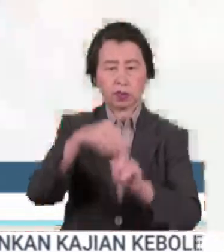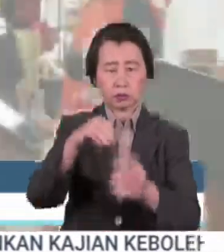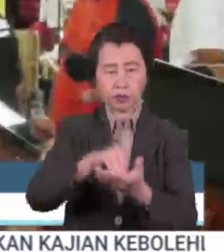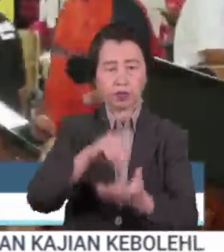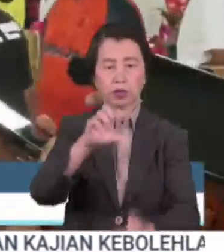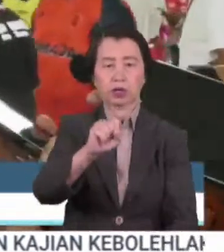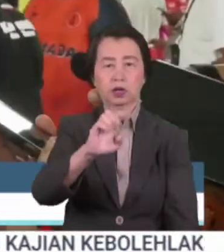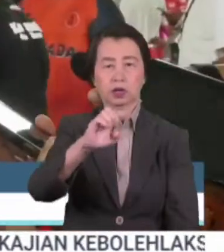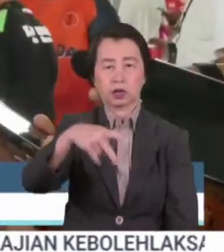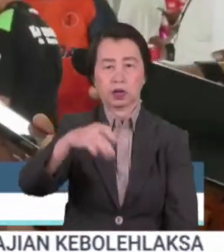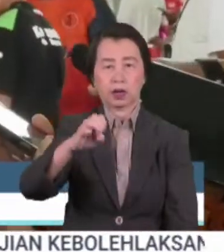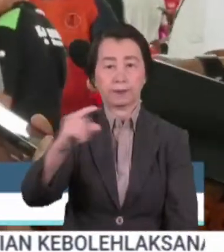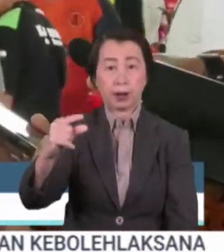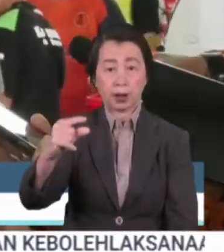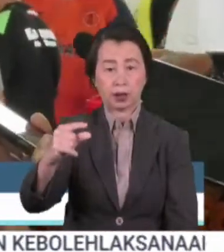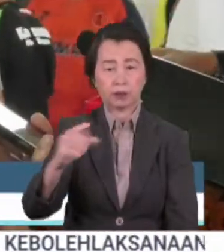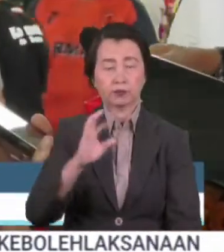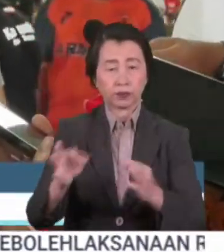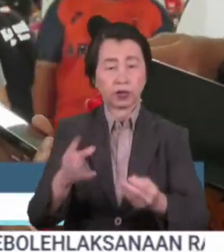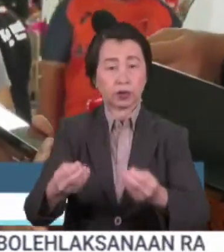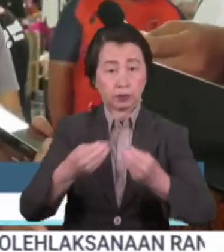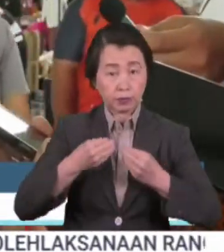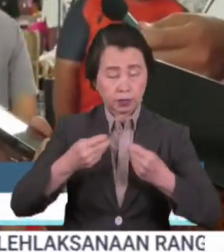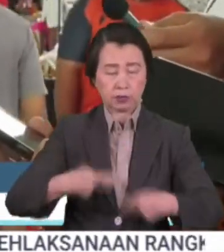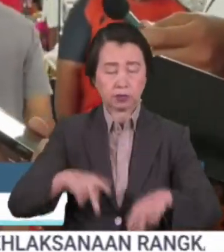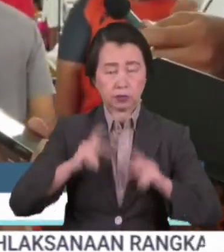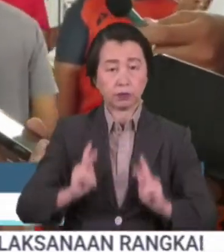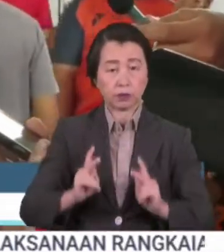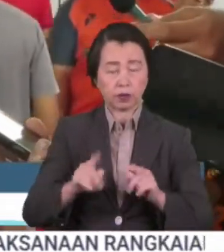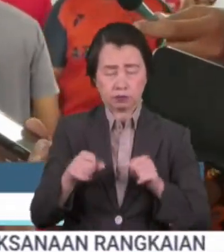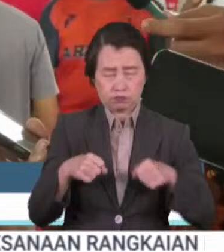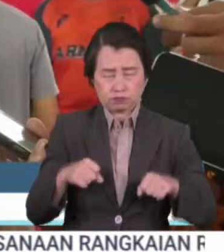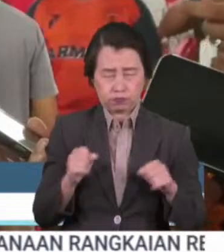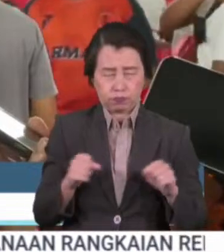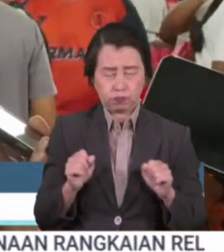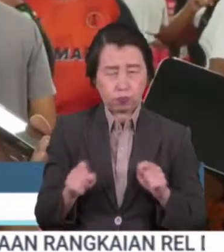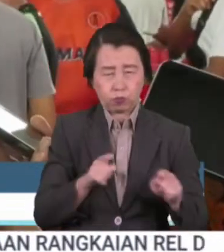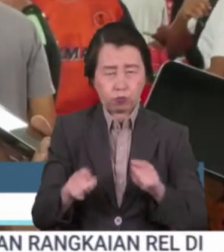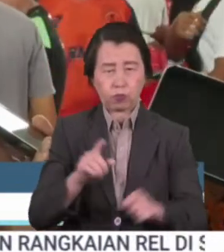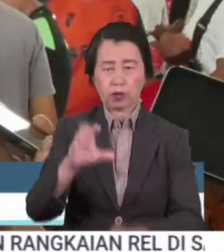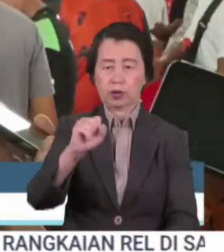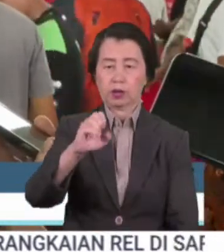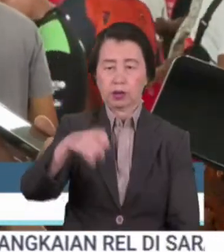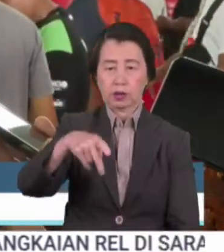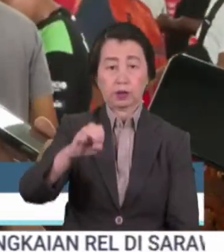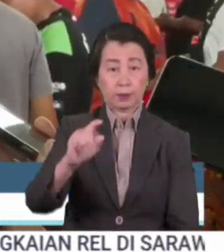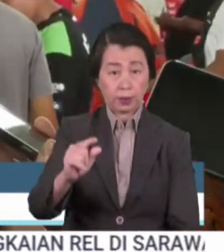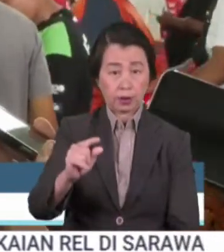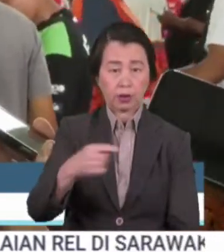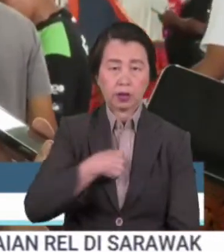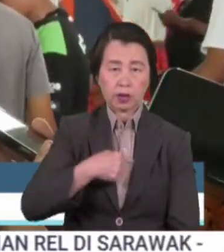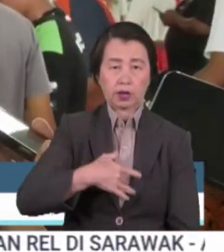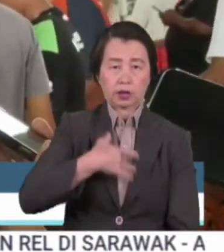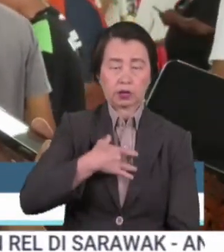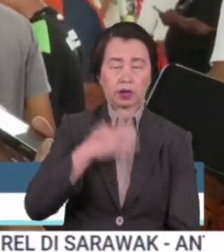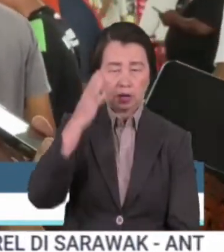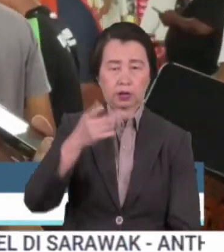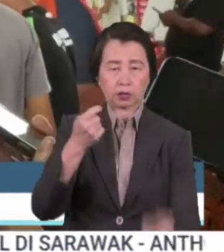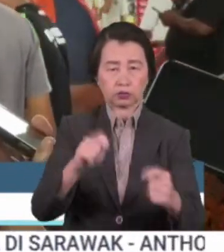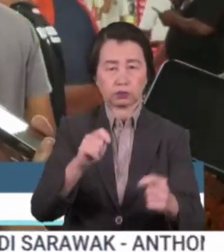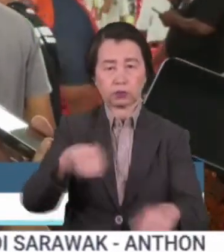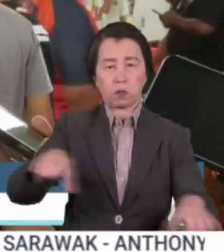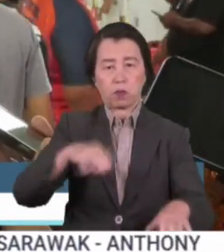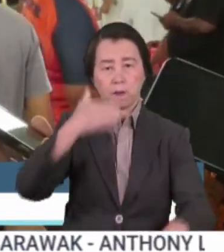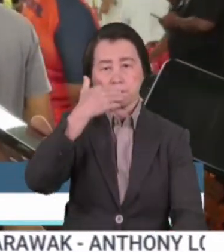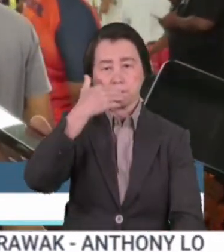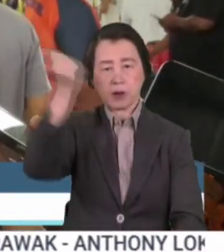di Sepang kalau diberikan peluang untuk belum di Sepang untuk saya akan coba buat yang